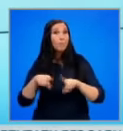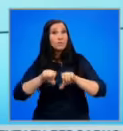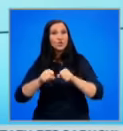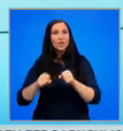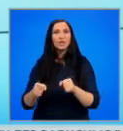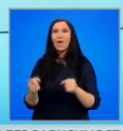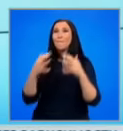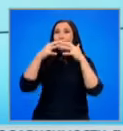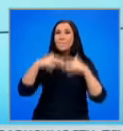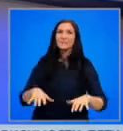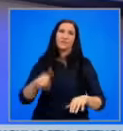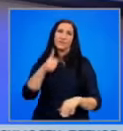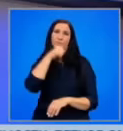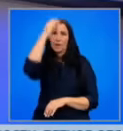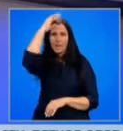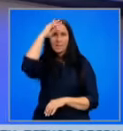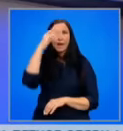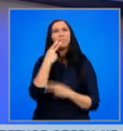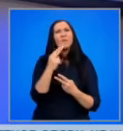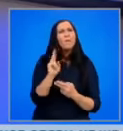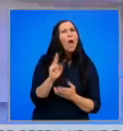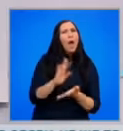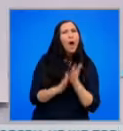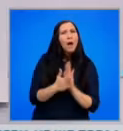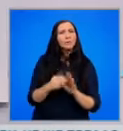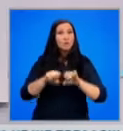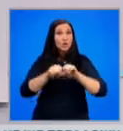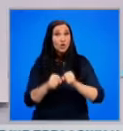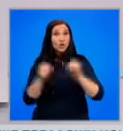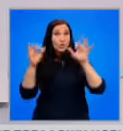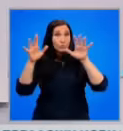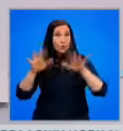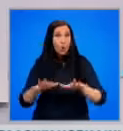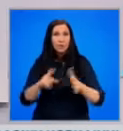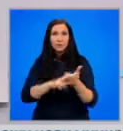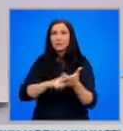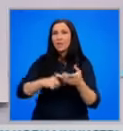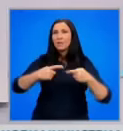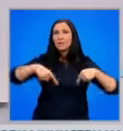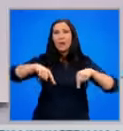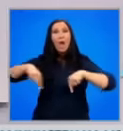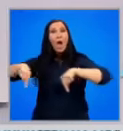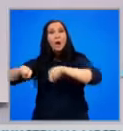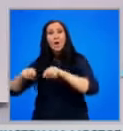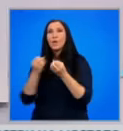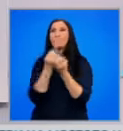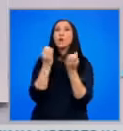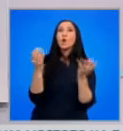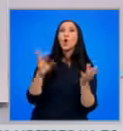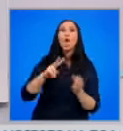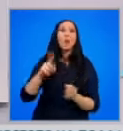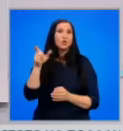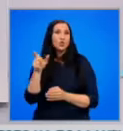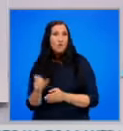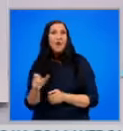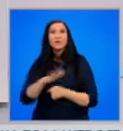от бедствията през уикенда. Точно така, да видим как се справят с щетите от пороите в засегнатите райони. Природата или човекът в крайна сметка са в